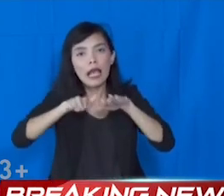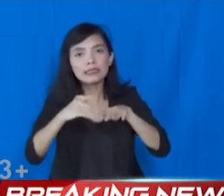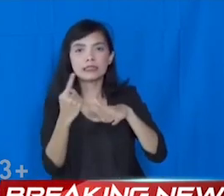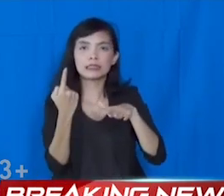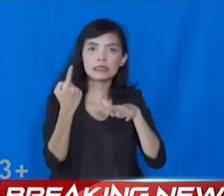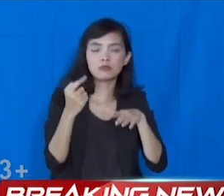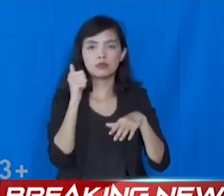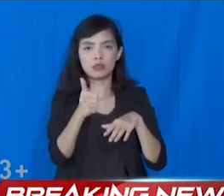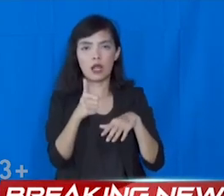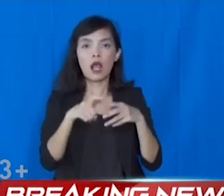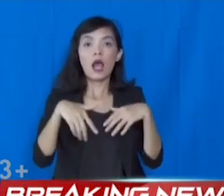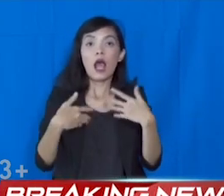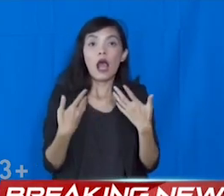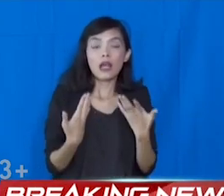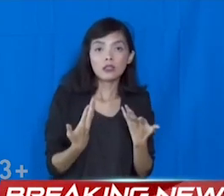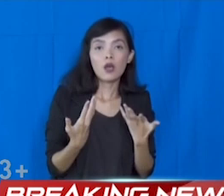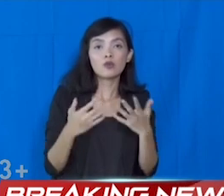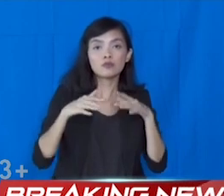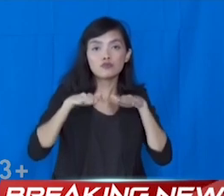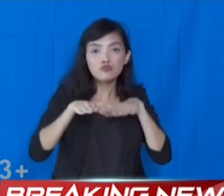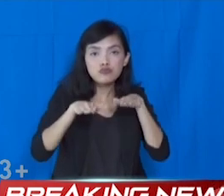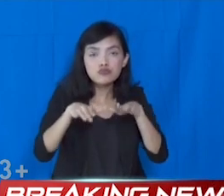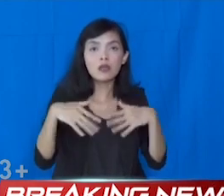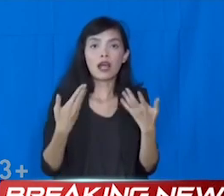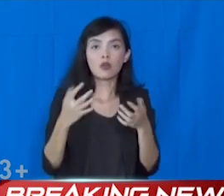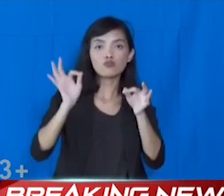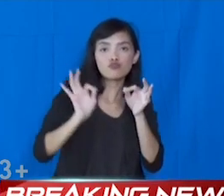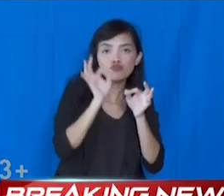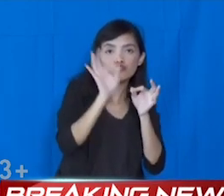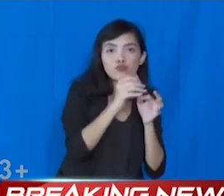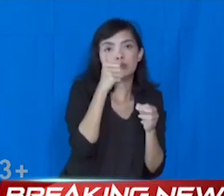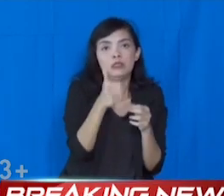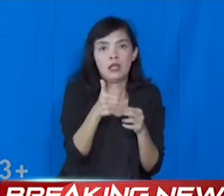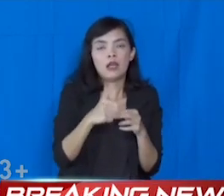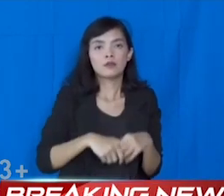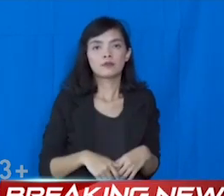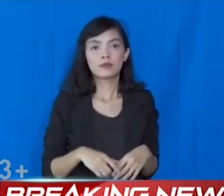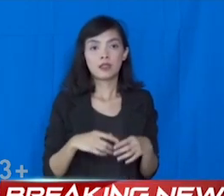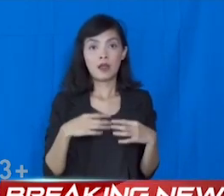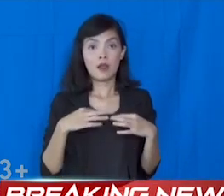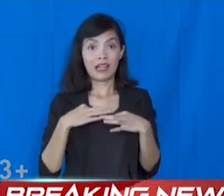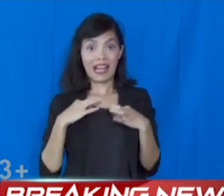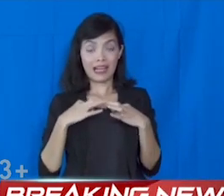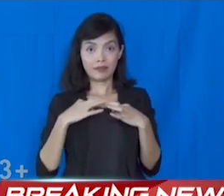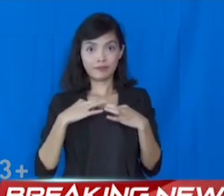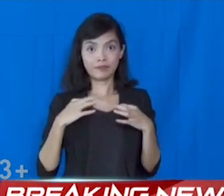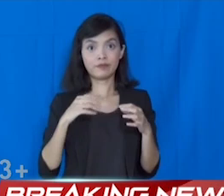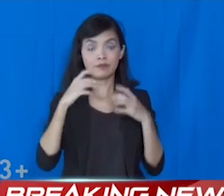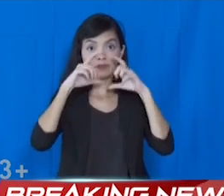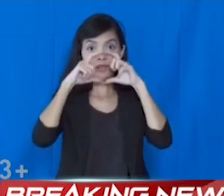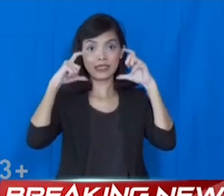manual atau menggunakan mesin masker kain sebaiknya diganti